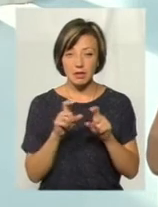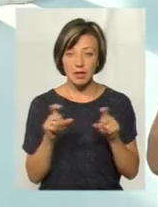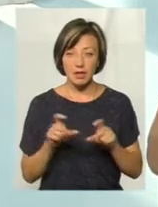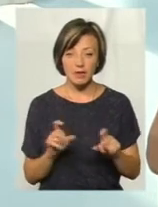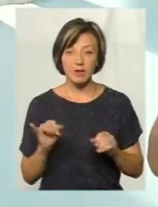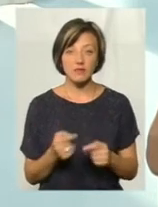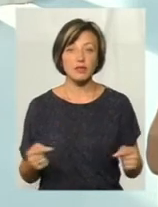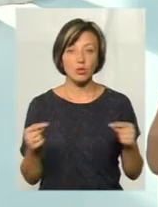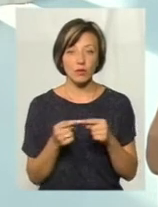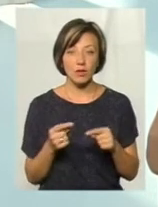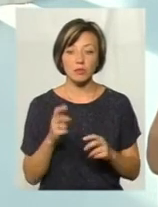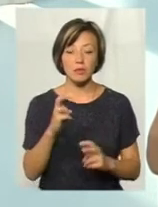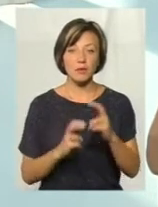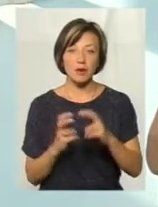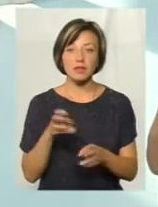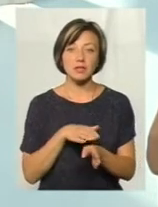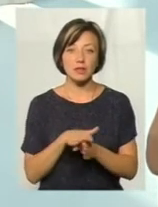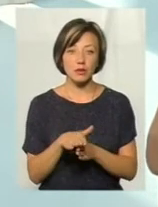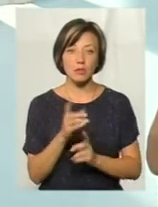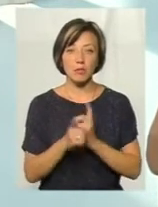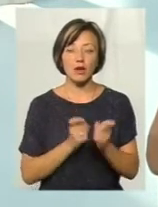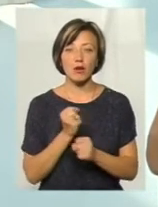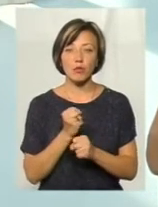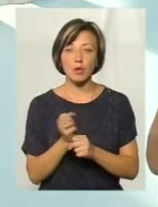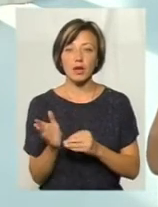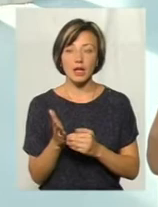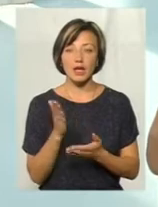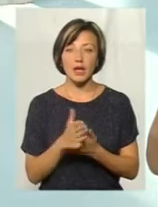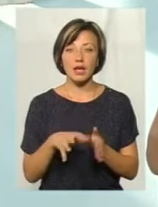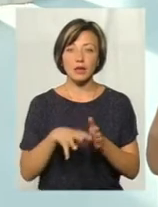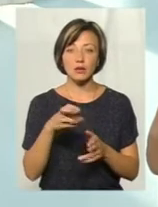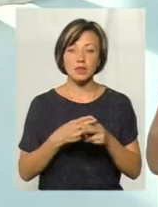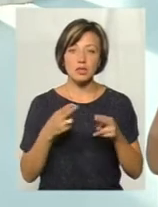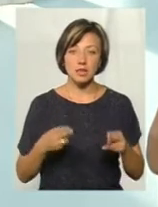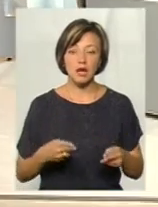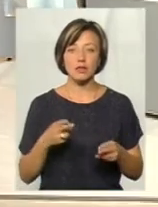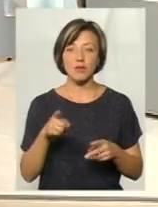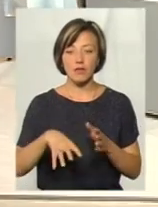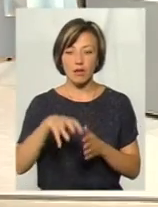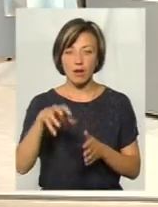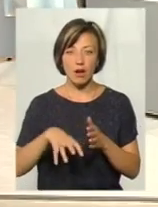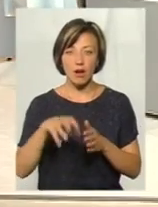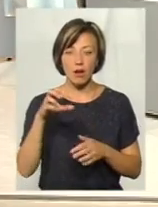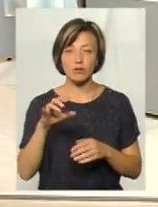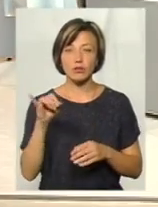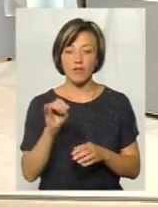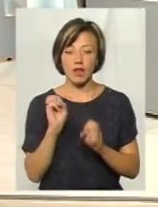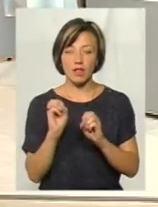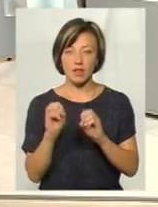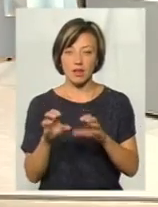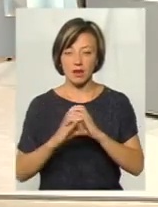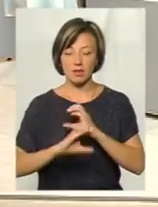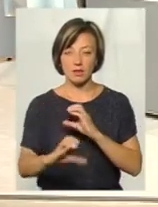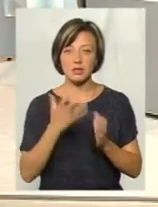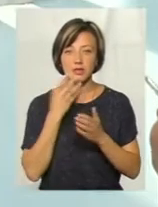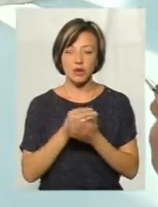що саме от підприємство, яке здійснює переробку риби, є насосна станція, що воно викачує в каналізацію міста